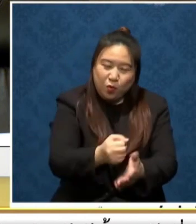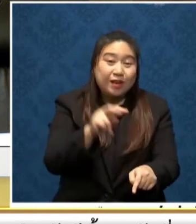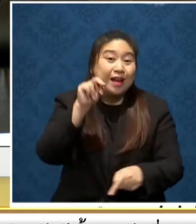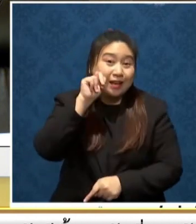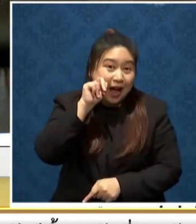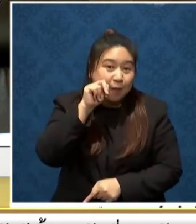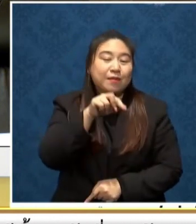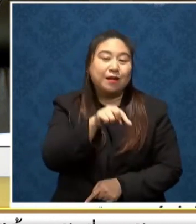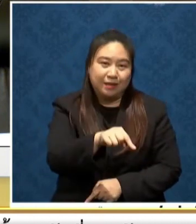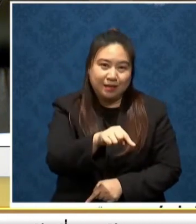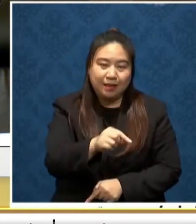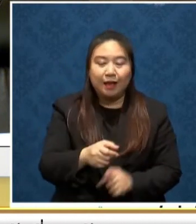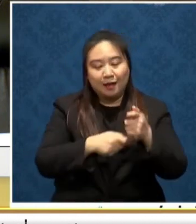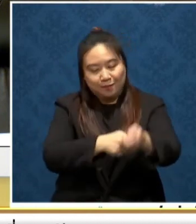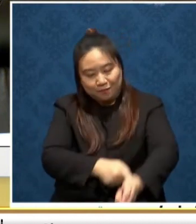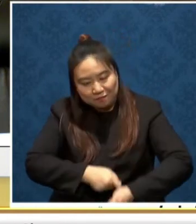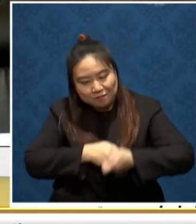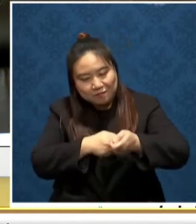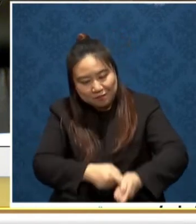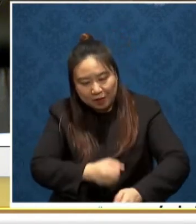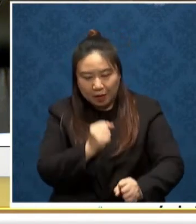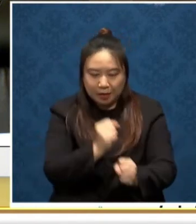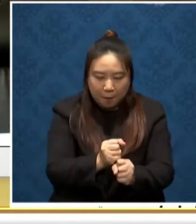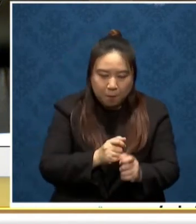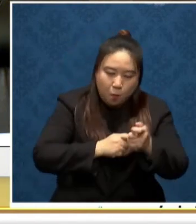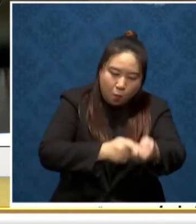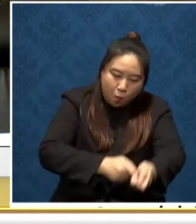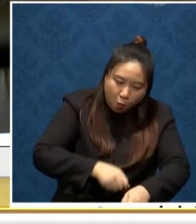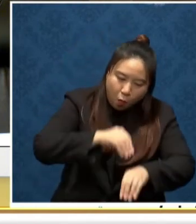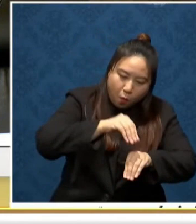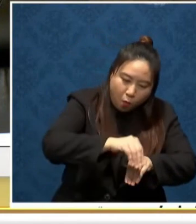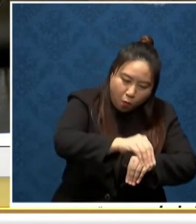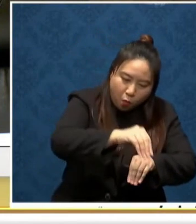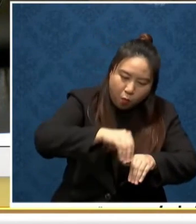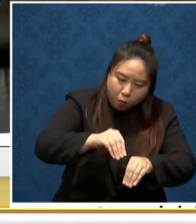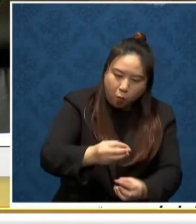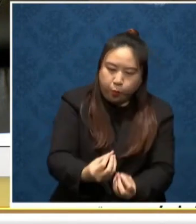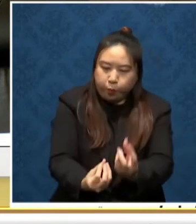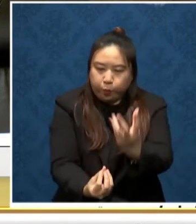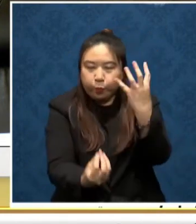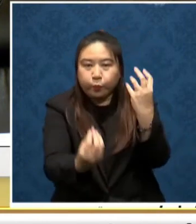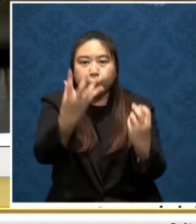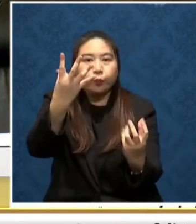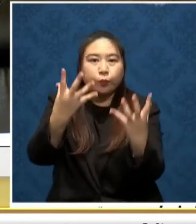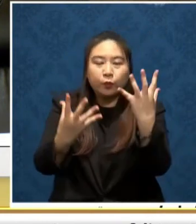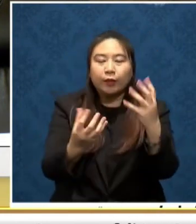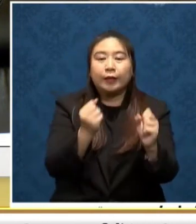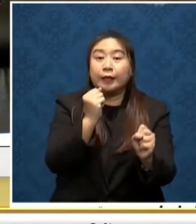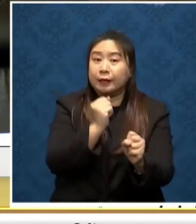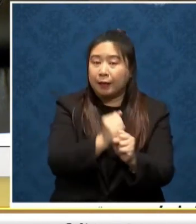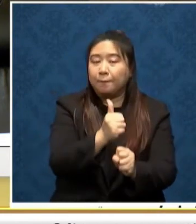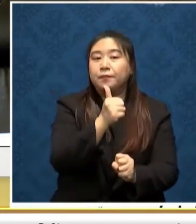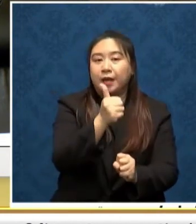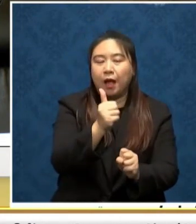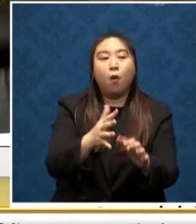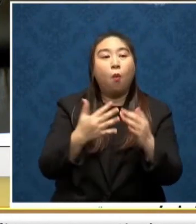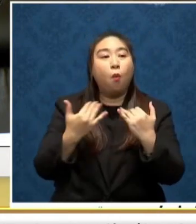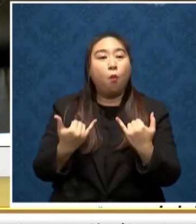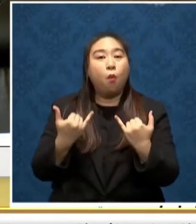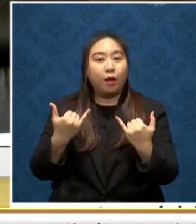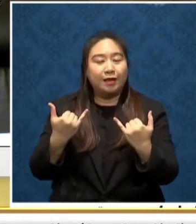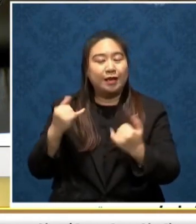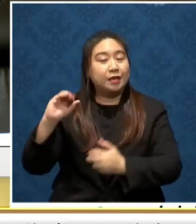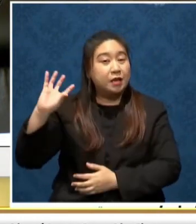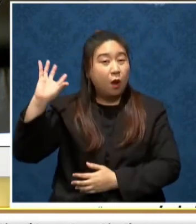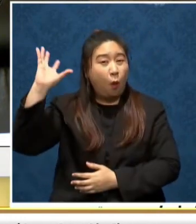ผลิตผลของเกษตรกรที่ผลิตได้นะครับมันก็ราคานะครับสงครามวันนี้นะครับโลกนะครับมีสง